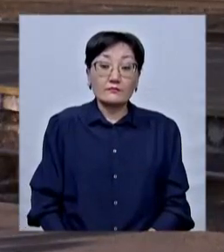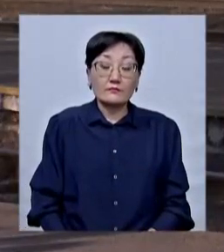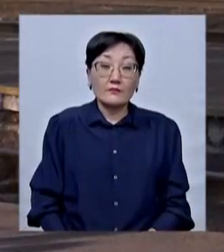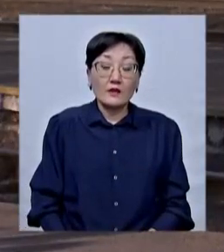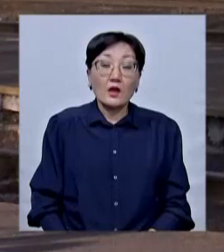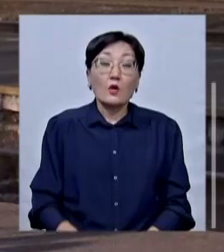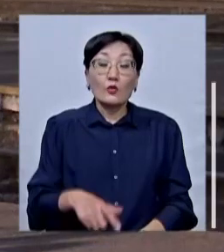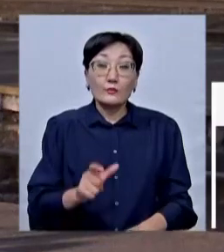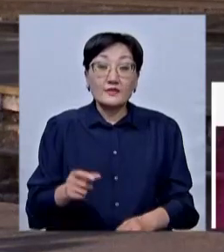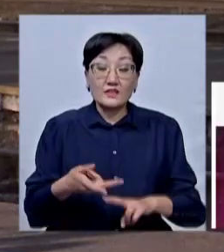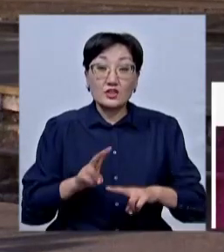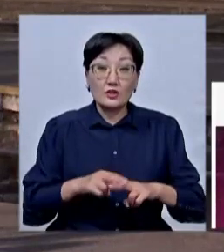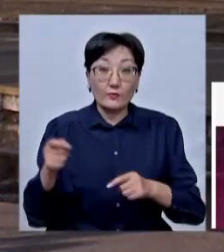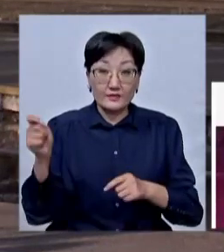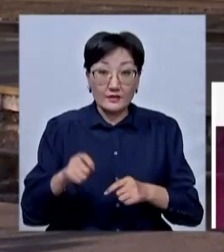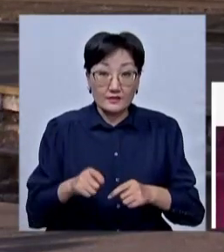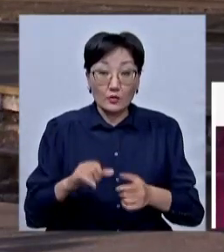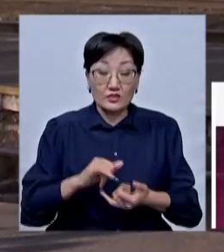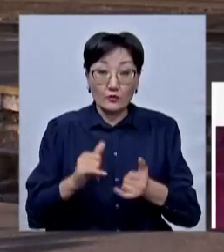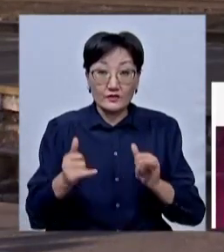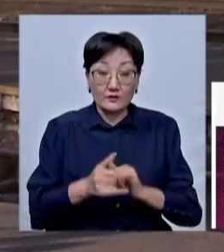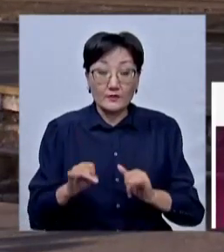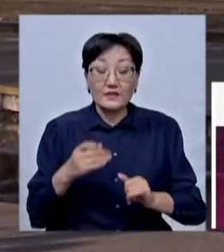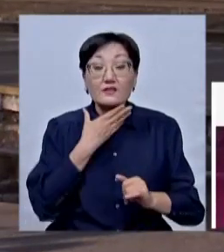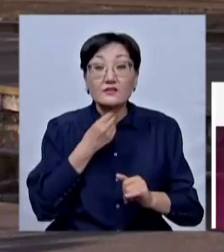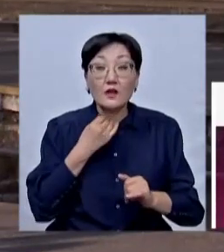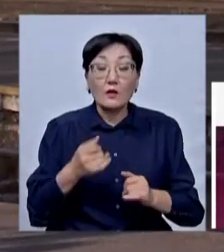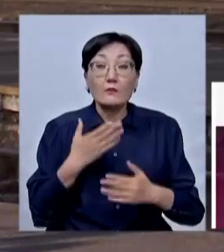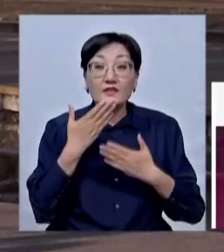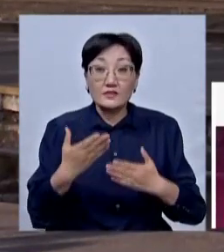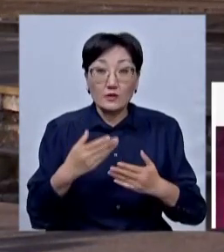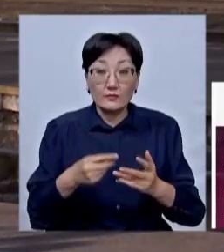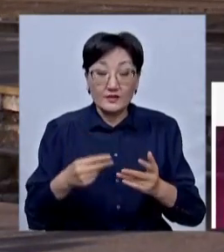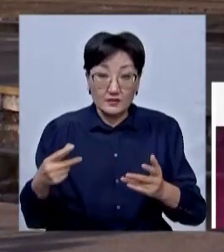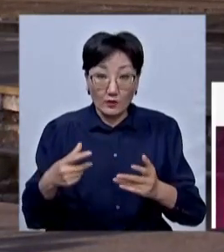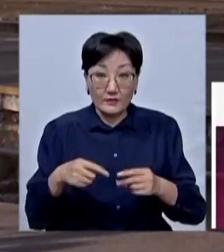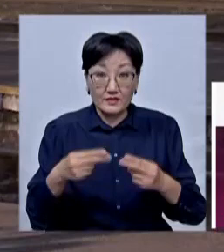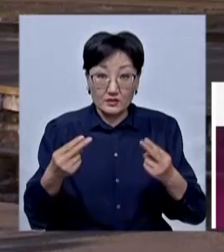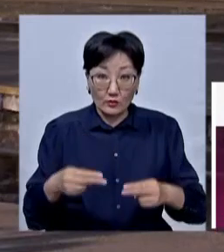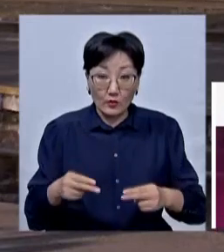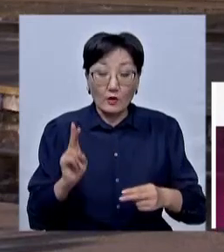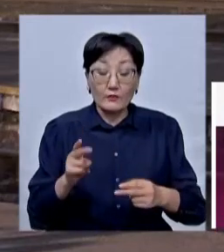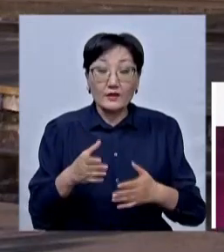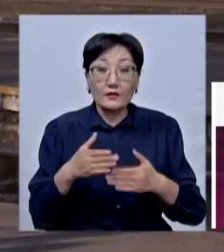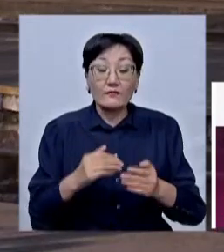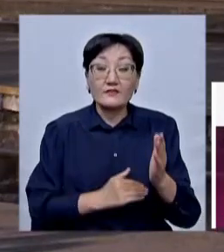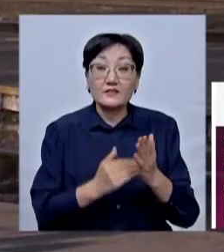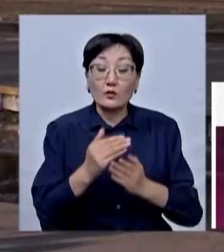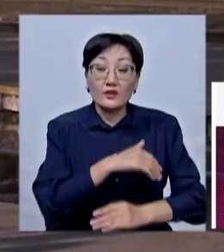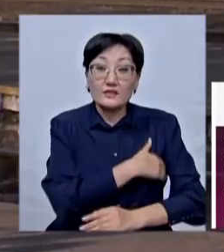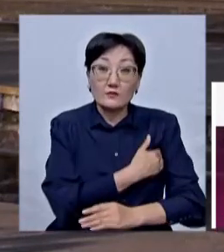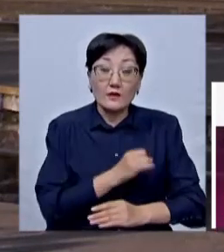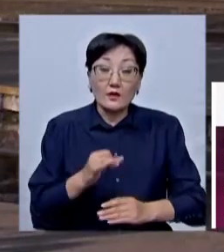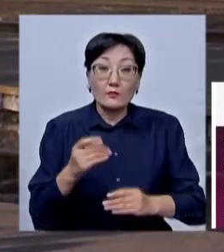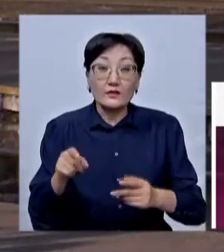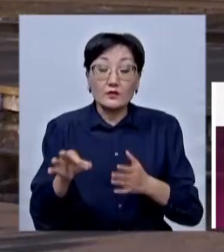У пассажиров, которые приезжают с Усть-Каменогорска и Семея, мы запрашиваем ПЦР-тесты. Если у пассажира высокая температура,